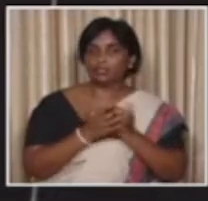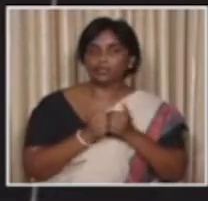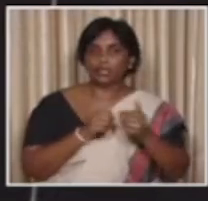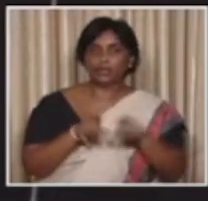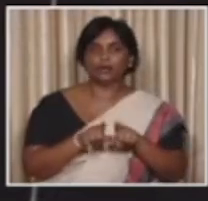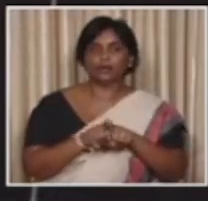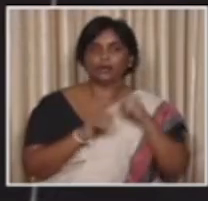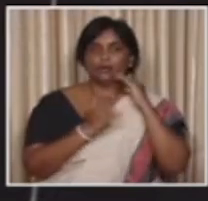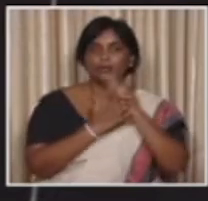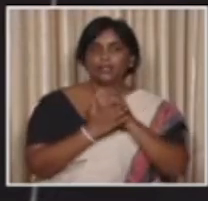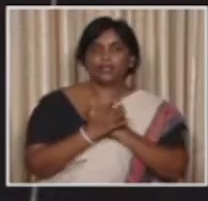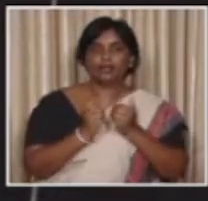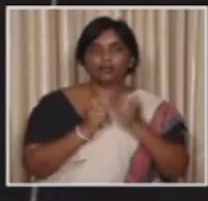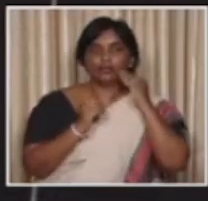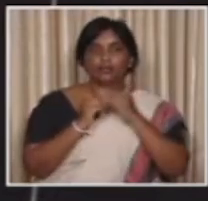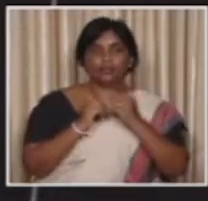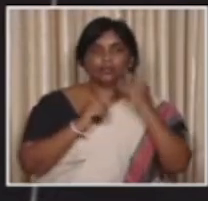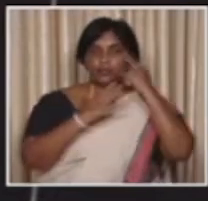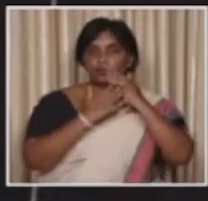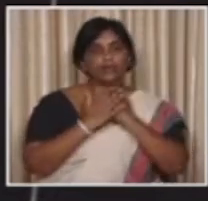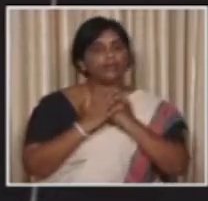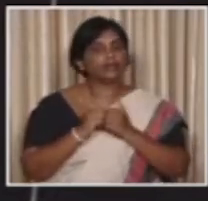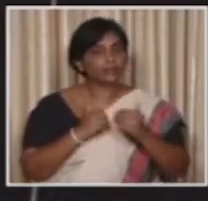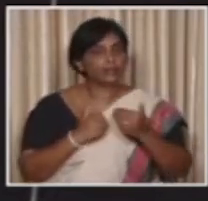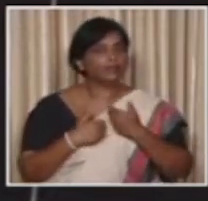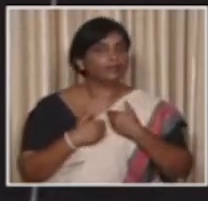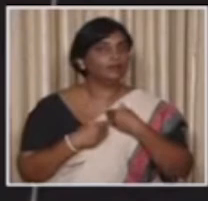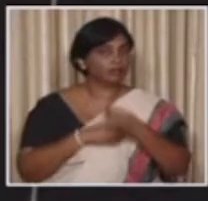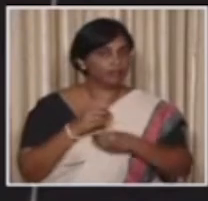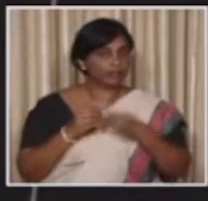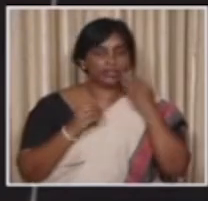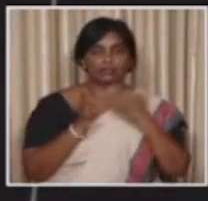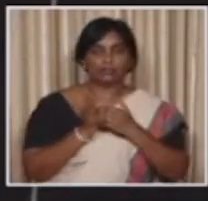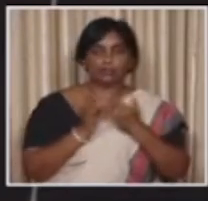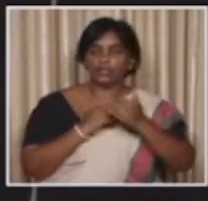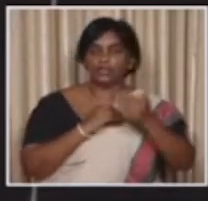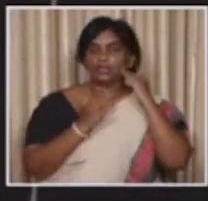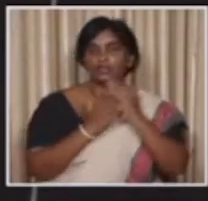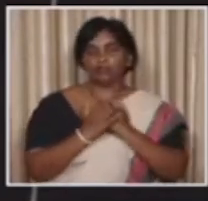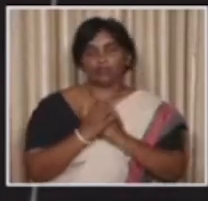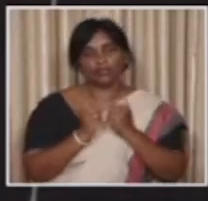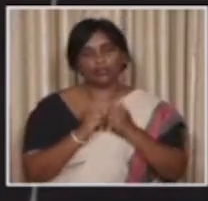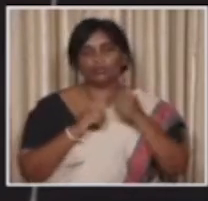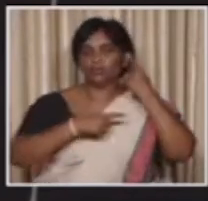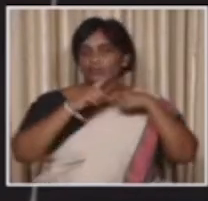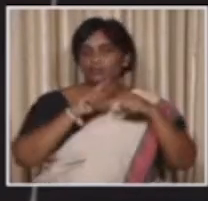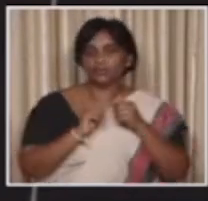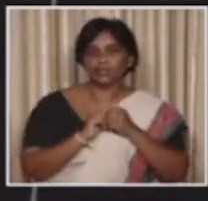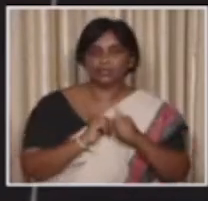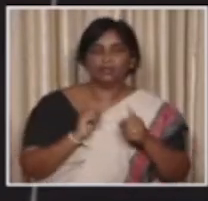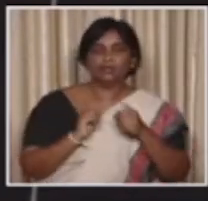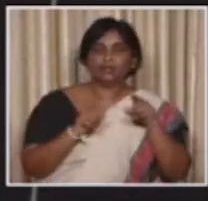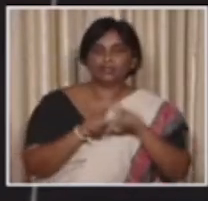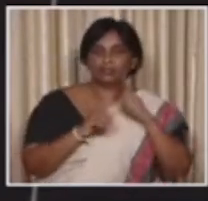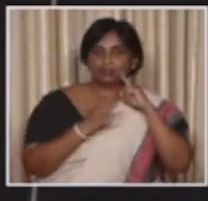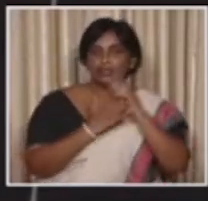නිසා මං හිතන්නේ ඔබතුමා ඒ තෙල් විකිණීමේදී නිෂ්පාදන වියදමට අපි තෙල් ගන්න ඕනේ. අපිට තෙල් ලීටරයක් ගන්න